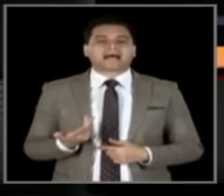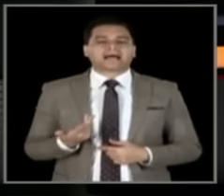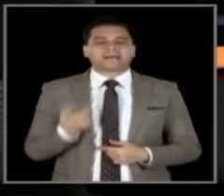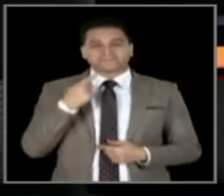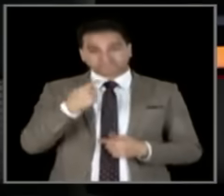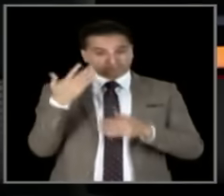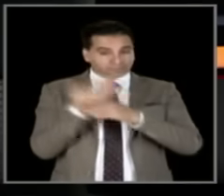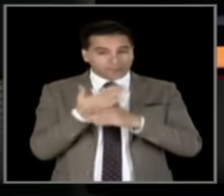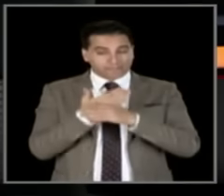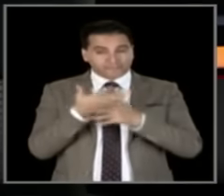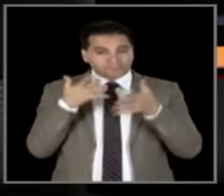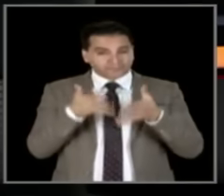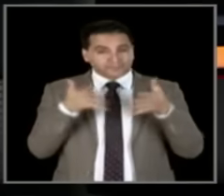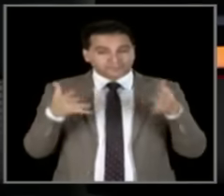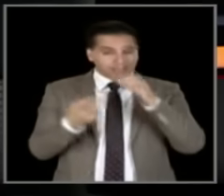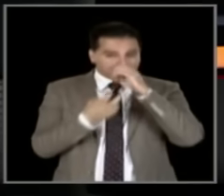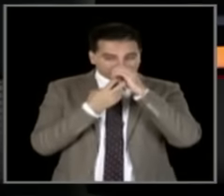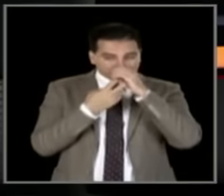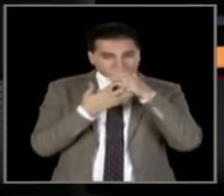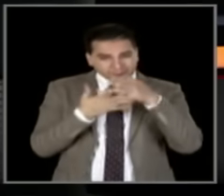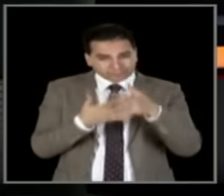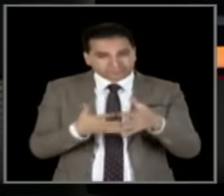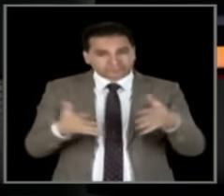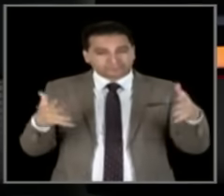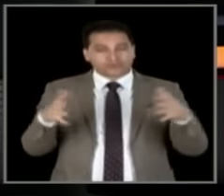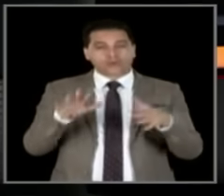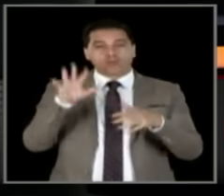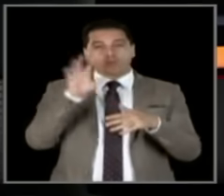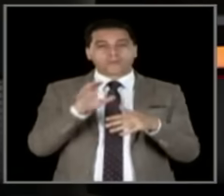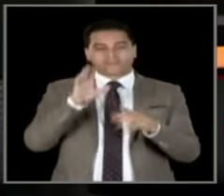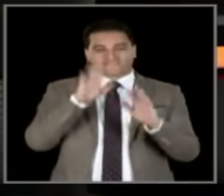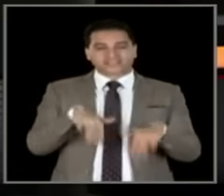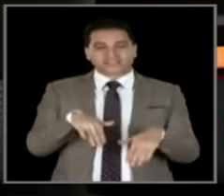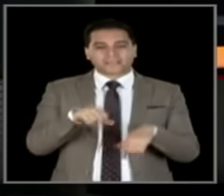كان بسبب كثرة عدد الخنازير الأوروبية